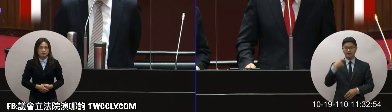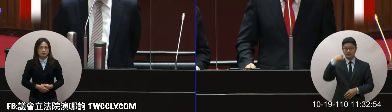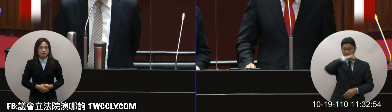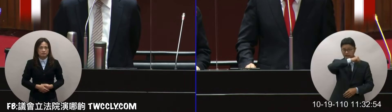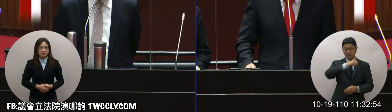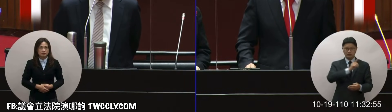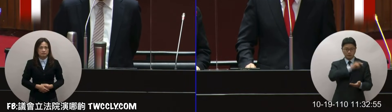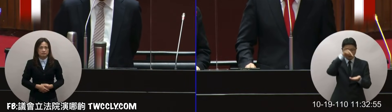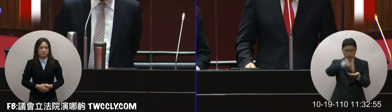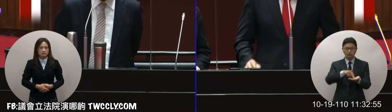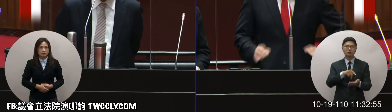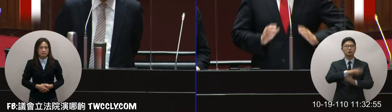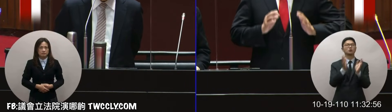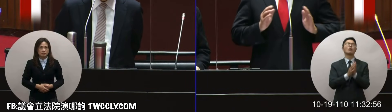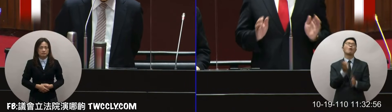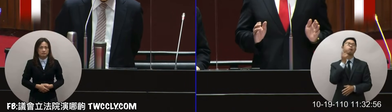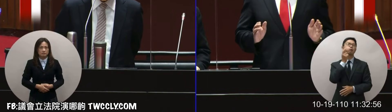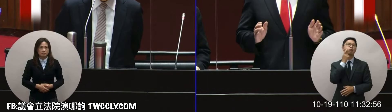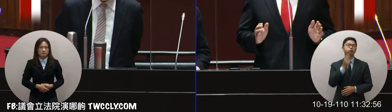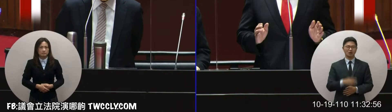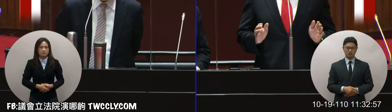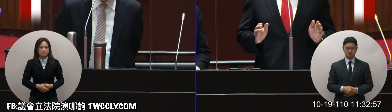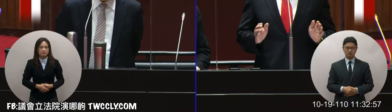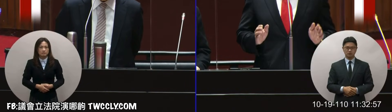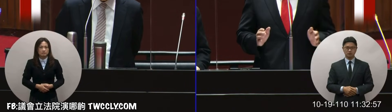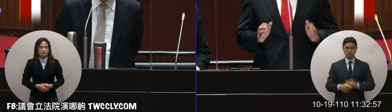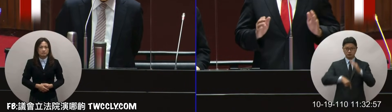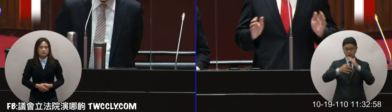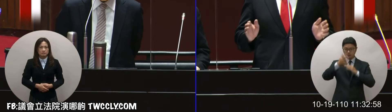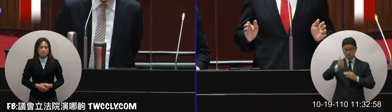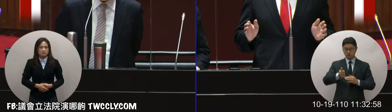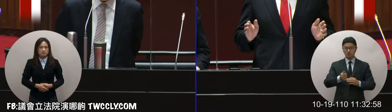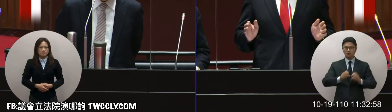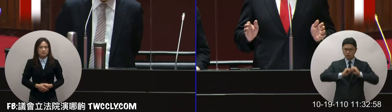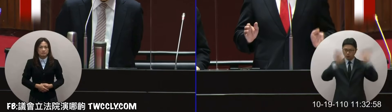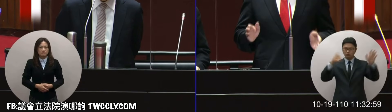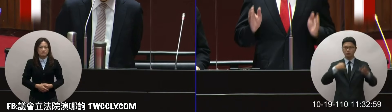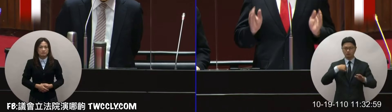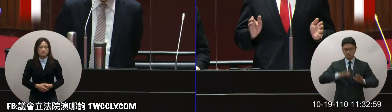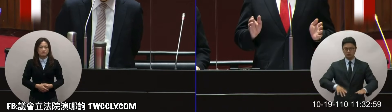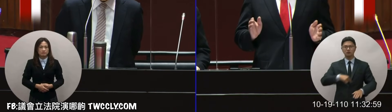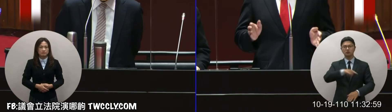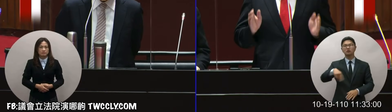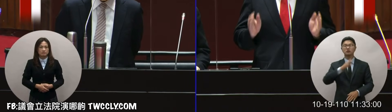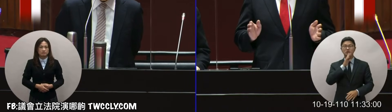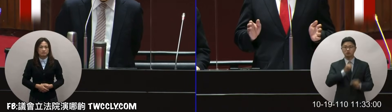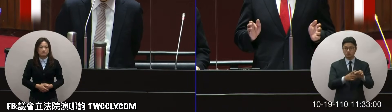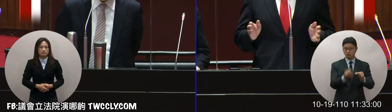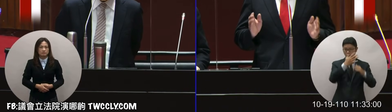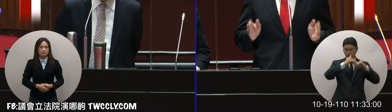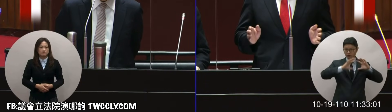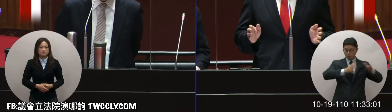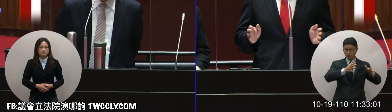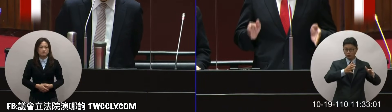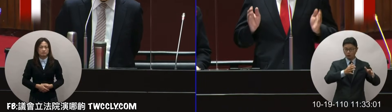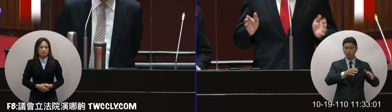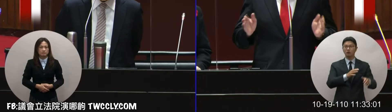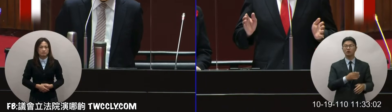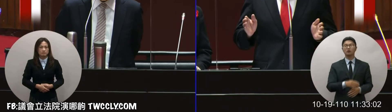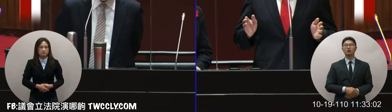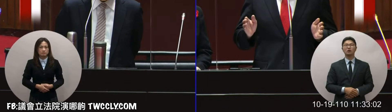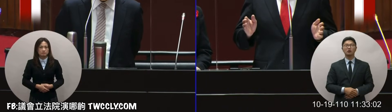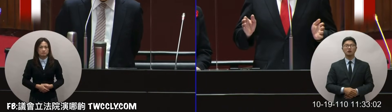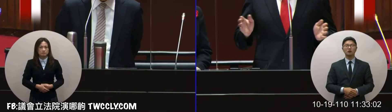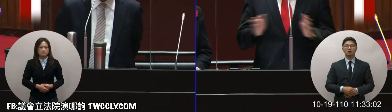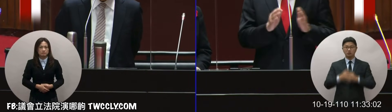好，院长，你只要宣布我们就是中华民国， 台独是民进党，党纲是诈